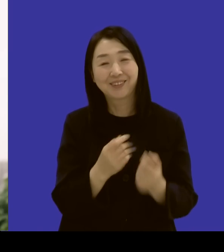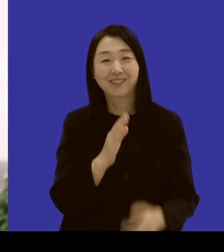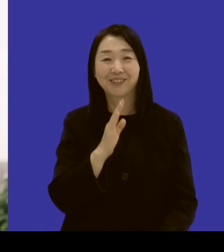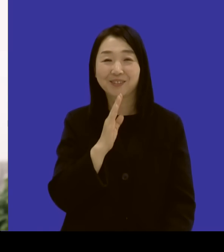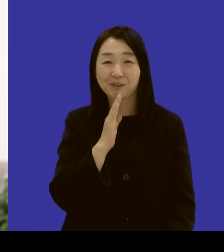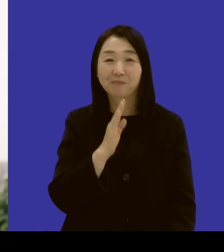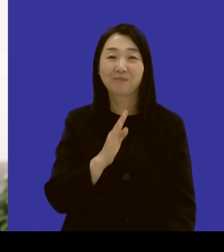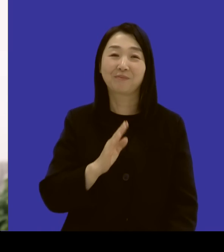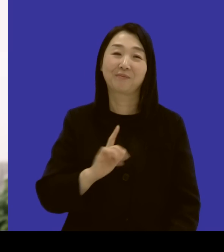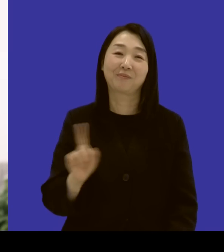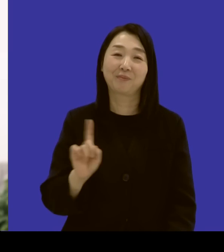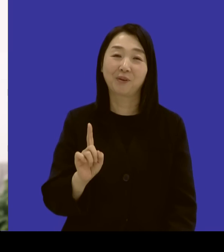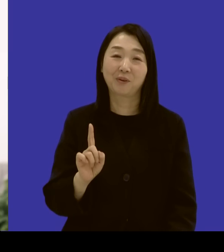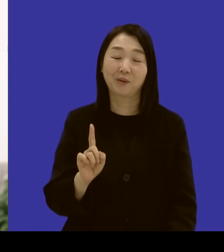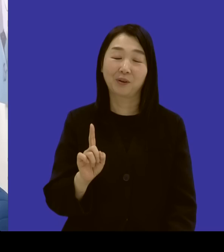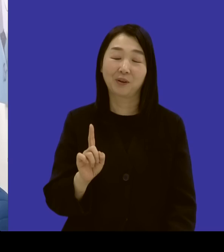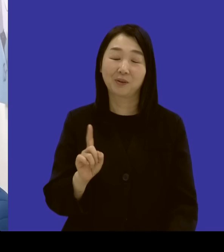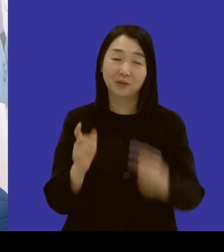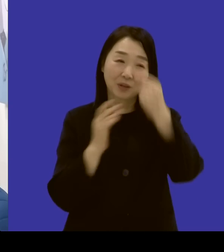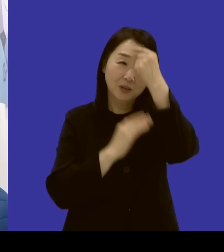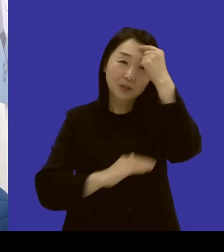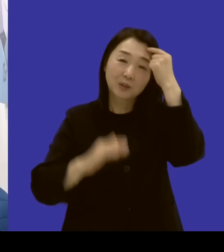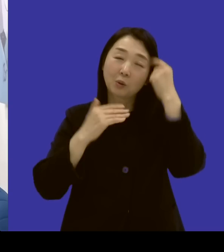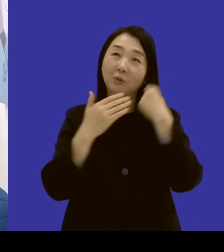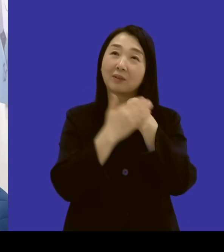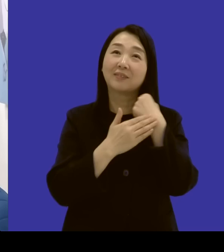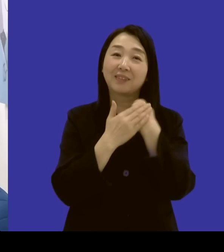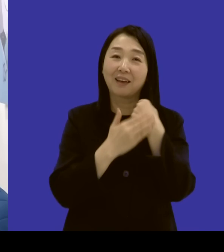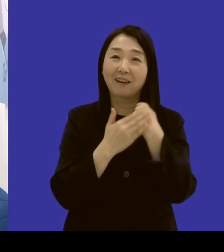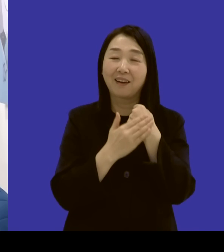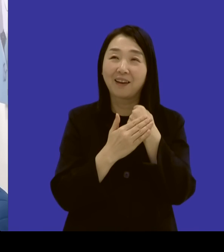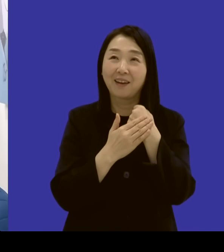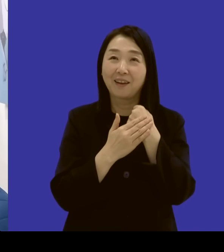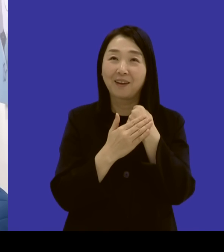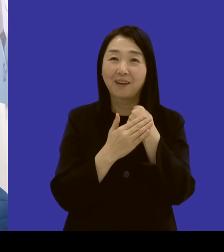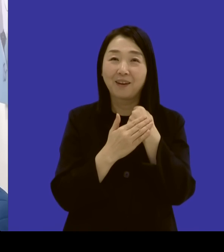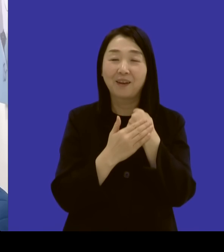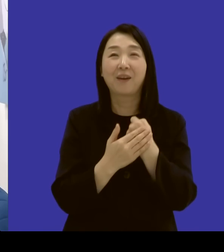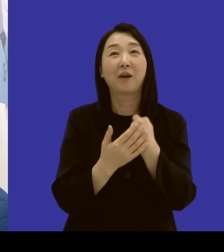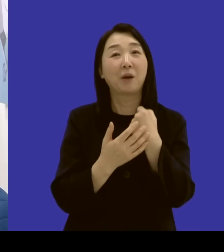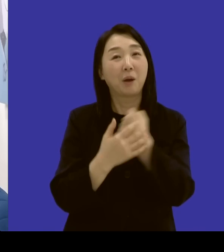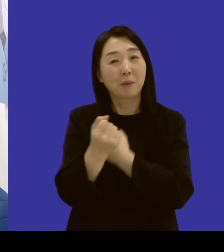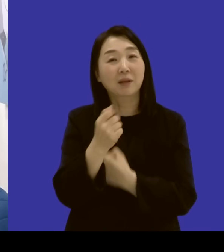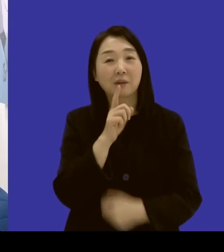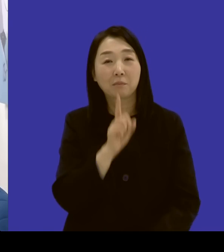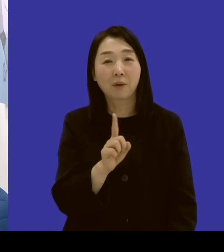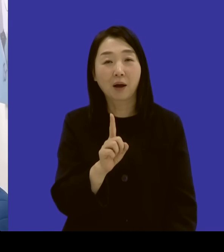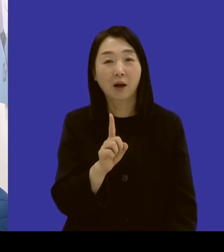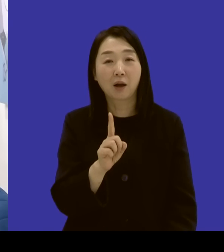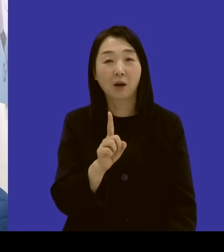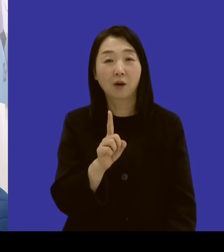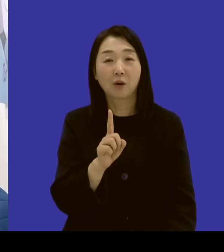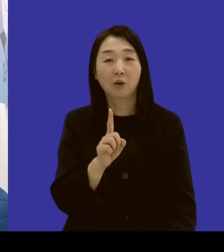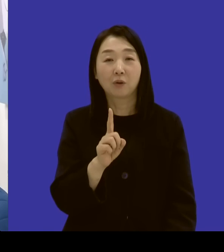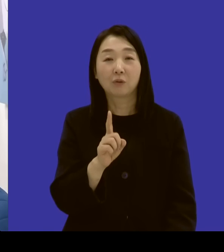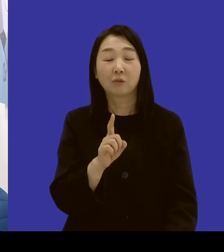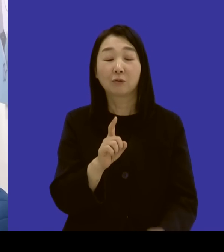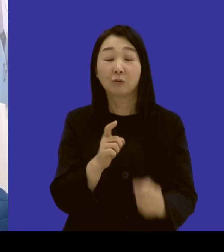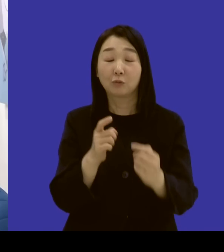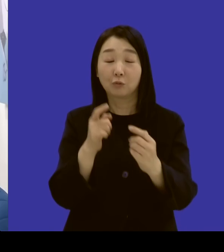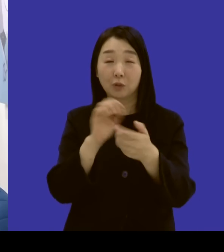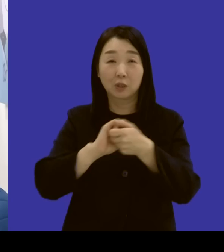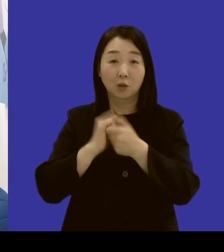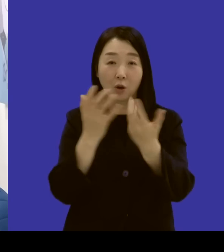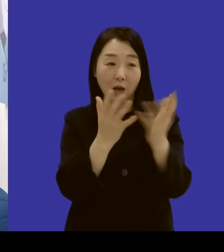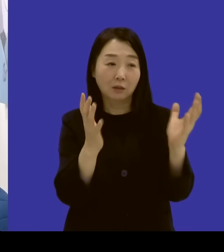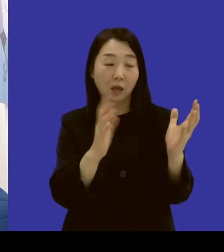정말 그래서 교인분들이 너무 은혜돼요. 그리고 이제 어떤 때 목사님이 바뀌시고 우리 성가대는 아무것도 만지시면 안 돼요. 우리 성가대 그리고